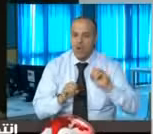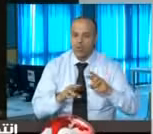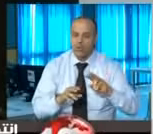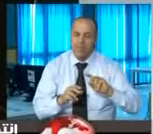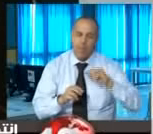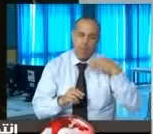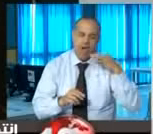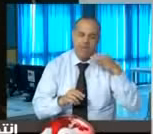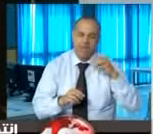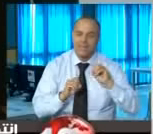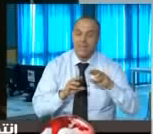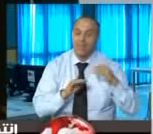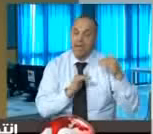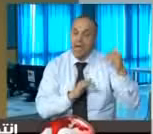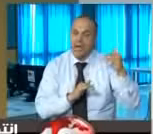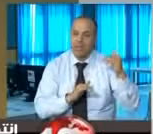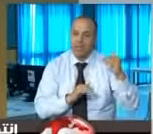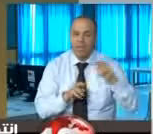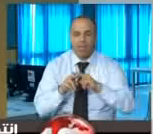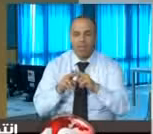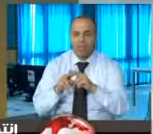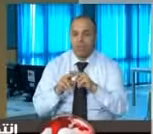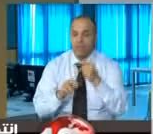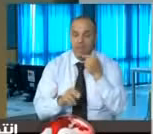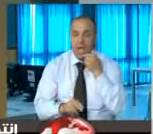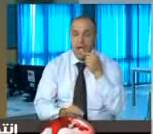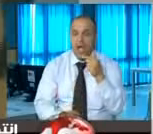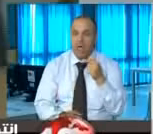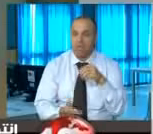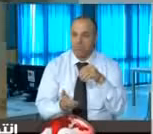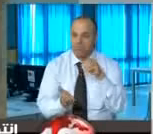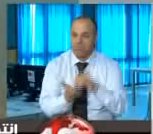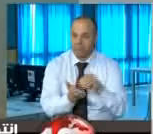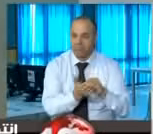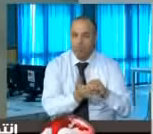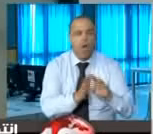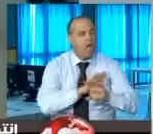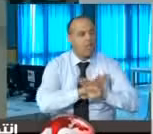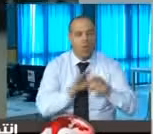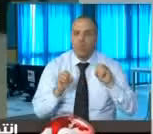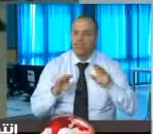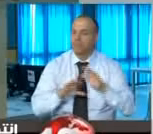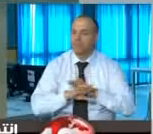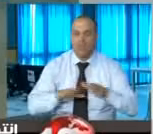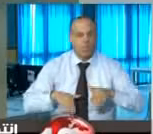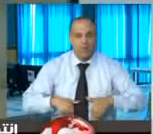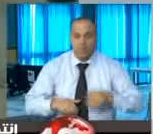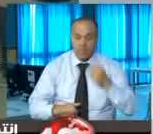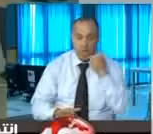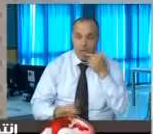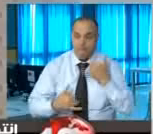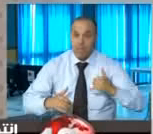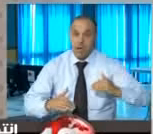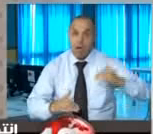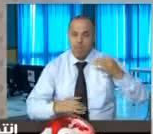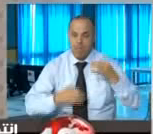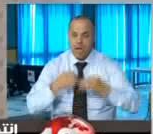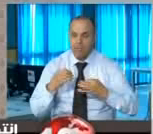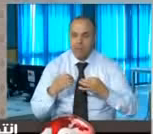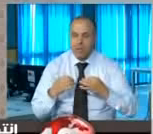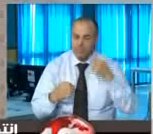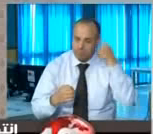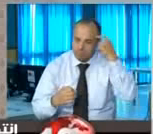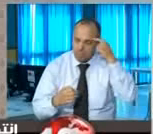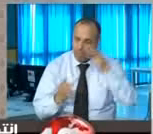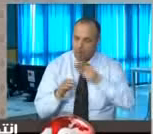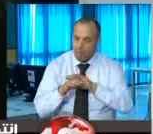محاضر للتعليم العالي شاغرا باعتبار عدم تسجيل أي ترشح لهذا المنصب، والمجلس الأعلى للقضاء سينظر في